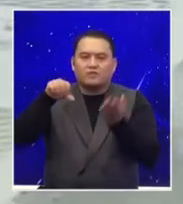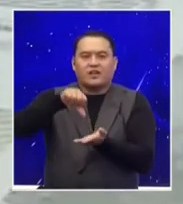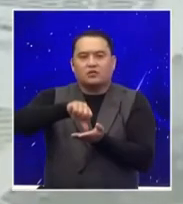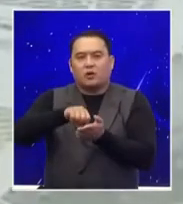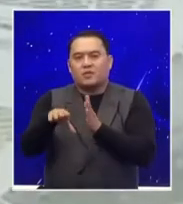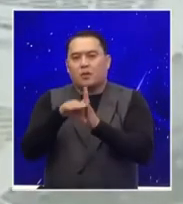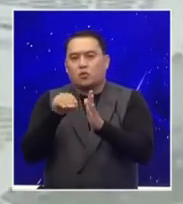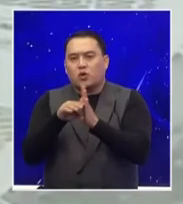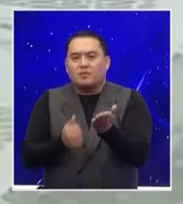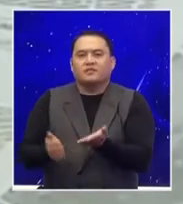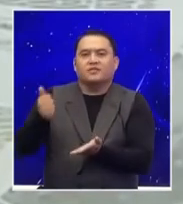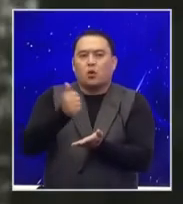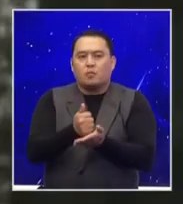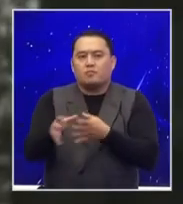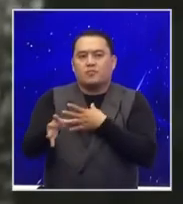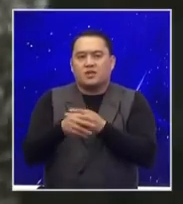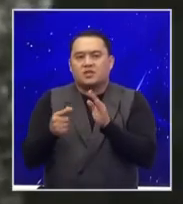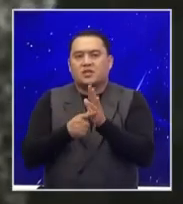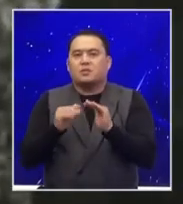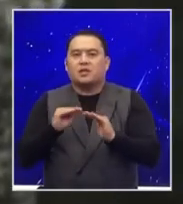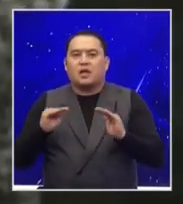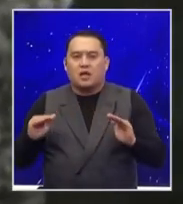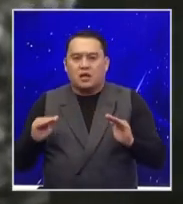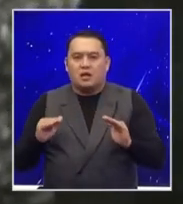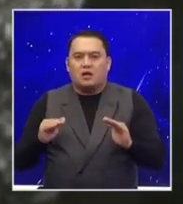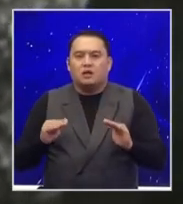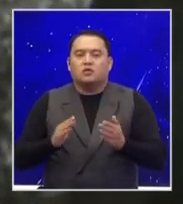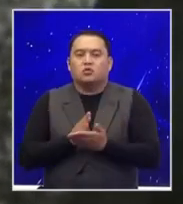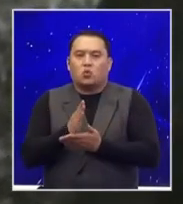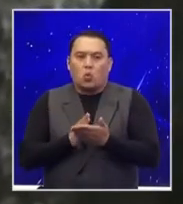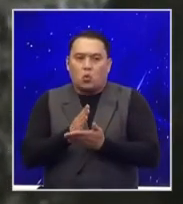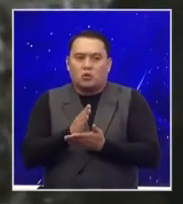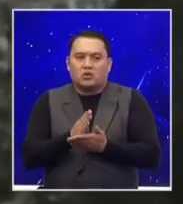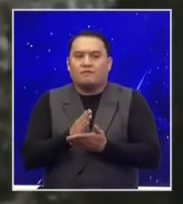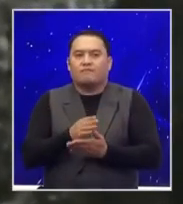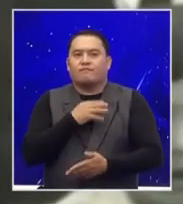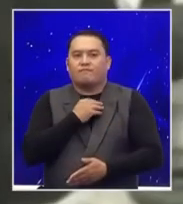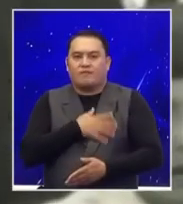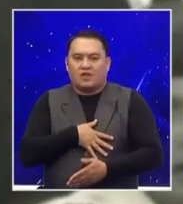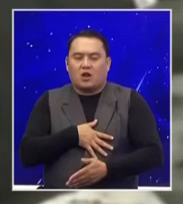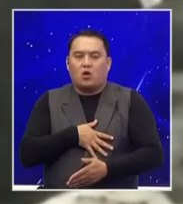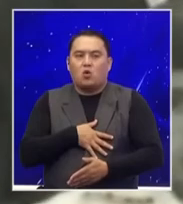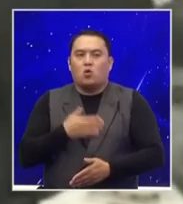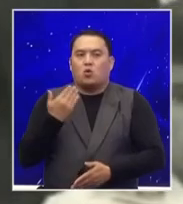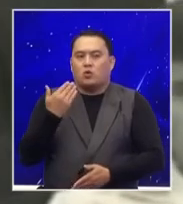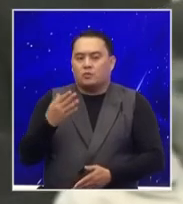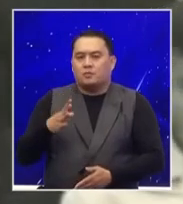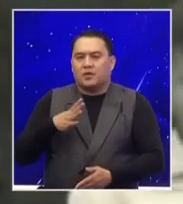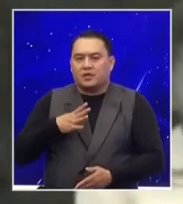избирался депутатом. Вместе с супругой вырастил 7 детей. А выйдя на заслуженный отдых, ветеран войны и труда, Оспанбек